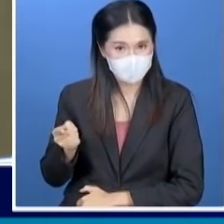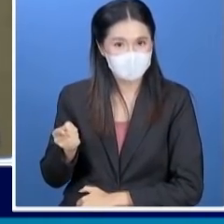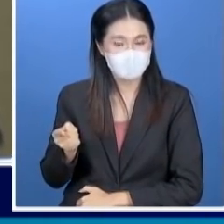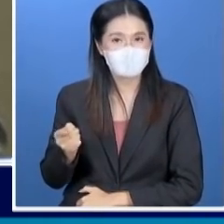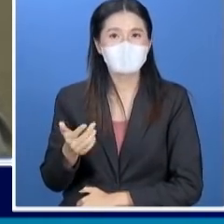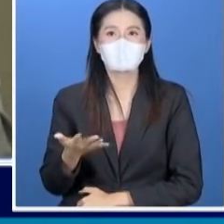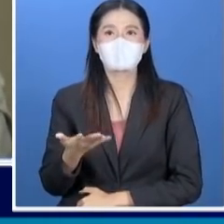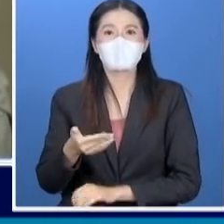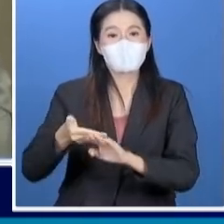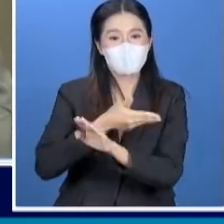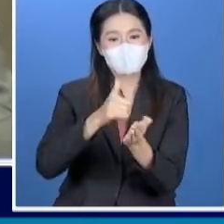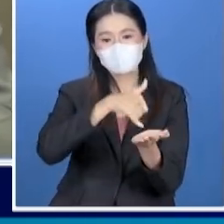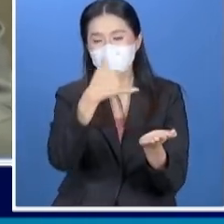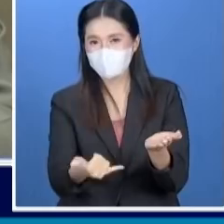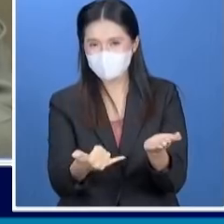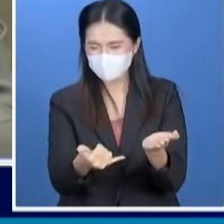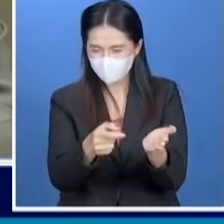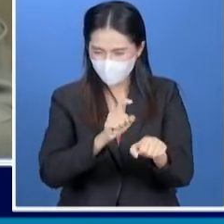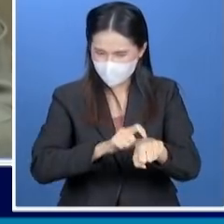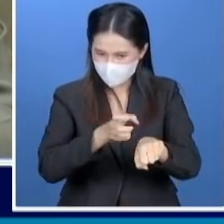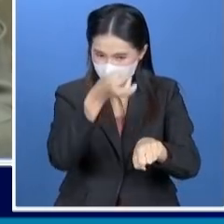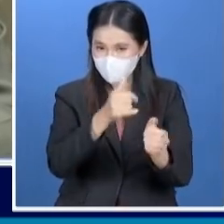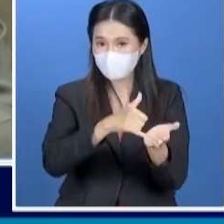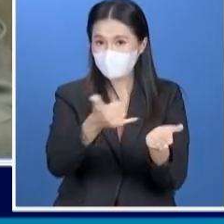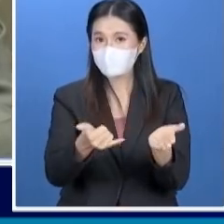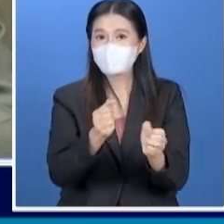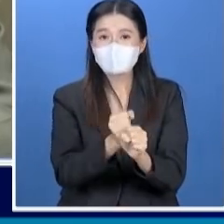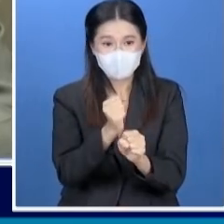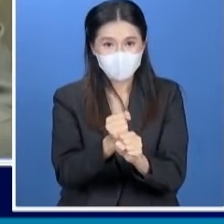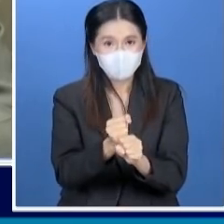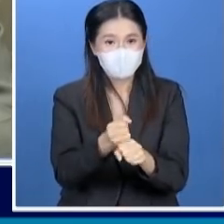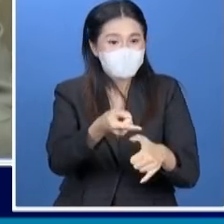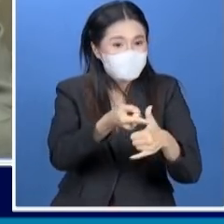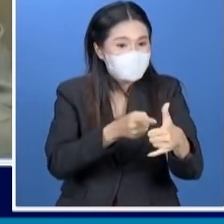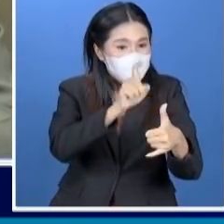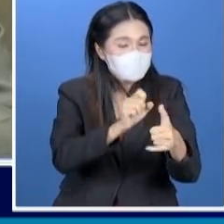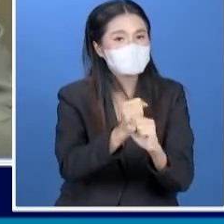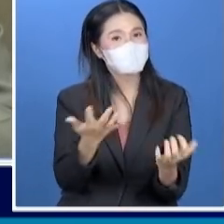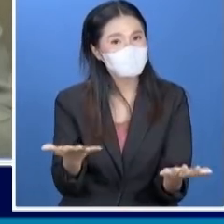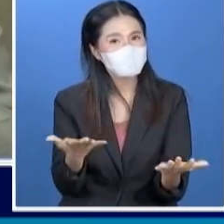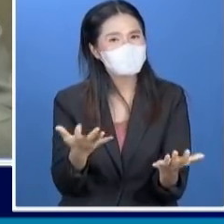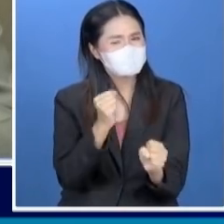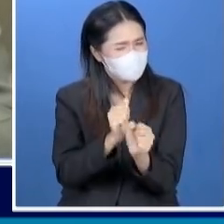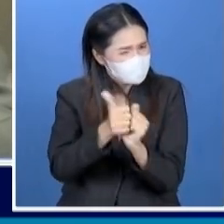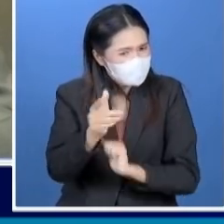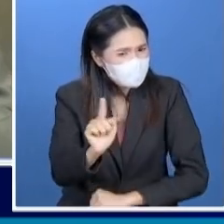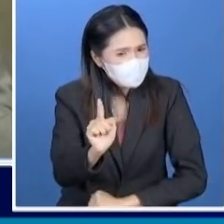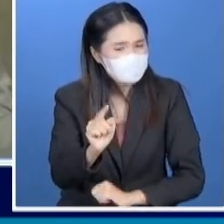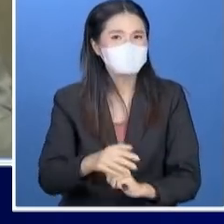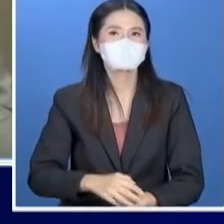ที่น้องจะตกน้ำไม่ถึงอึดใจเนี่ยฮะฆาตกรจะทำลงมือทำได้ไงนะครับทำไงทันนะ